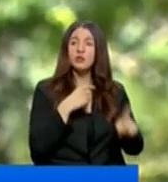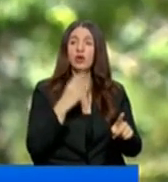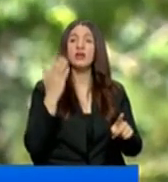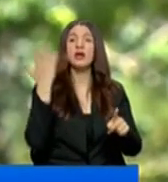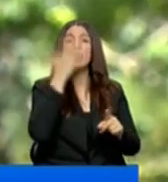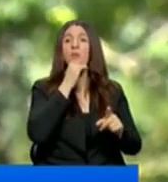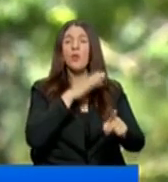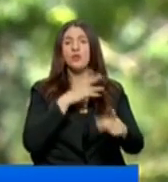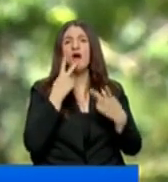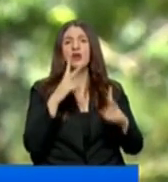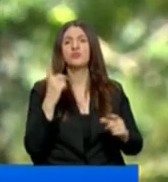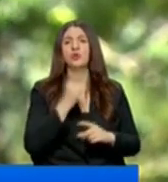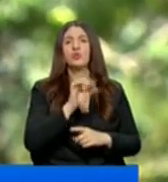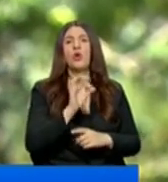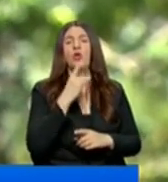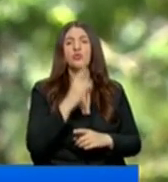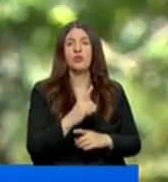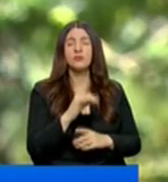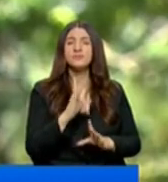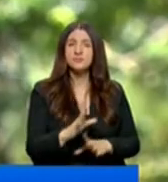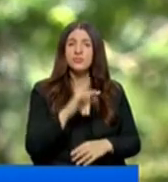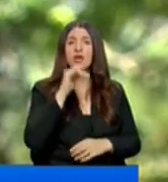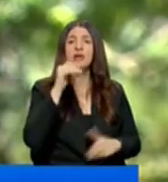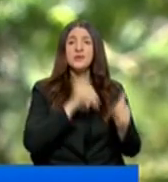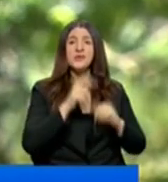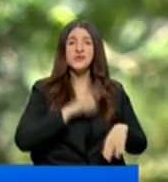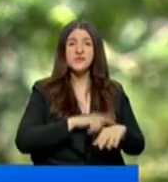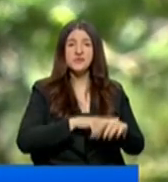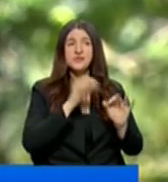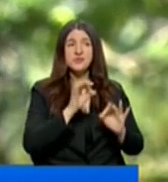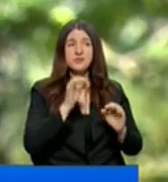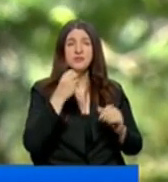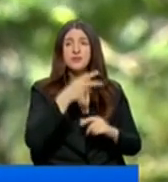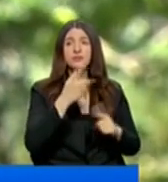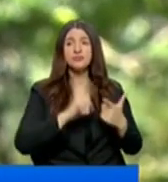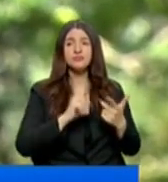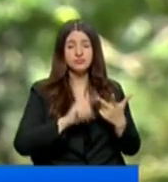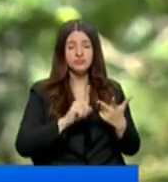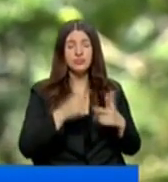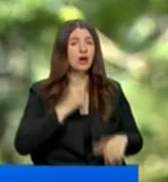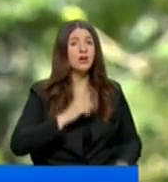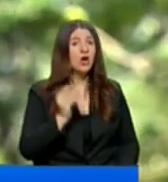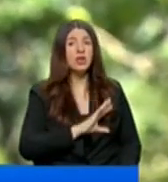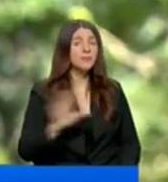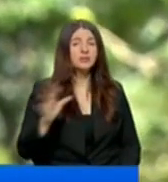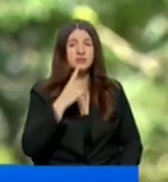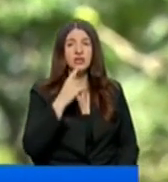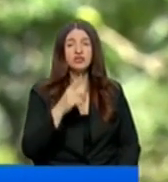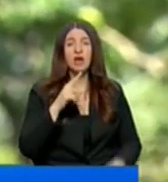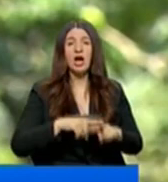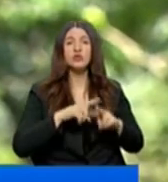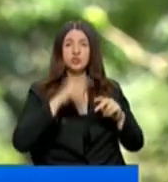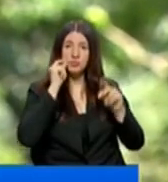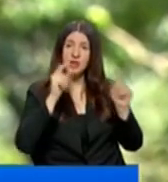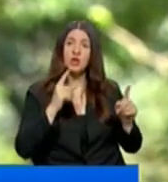Temel Karamollaoğlu açık bir şekilde şunu söylüyor. Seçim zamanında yapılırsa Erdoğan üçüncü kez aday evet olamaz deyince... Evet. Aytun